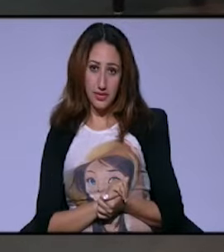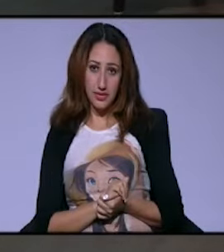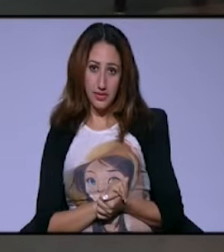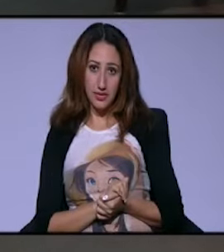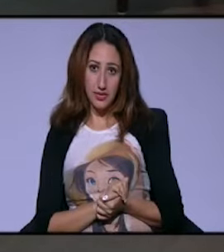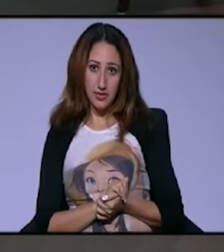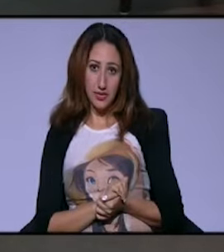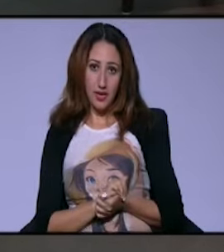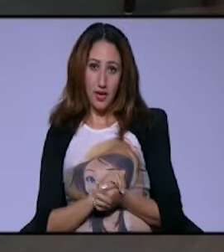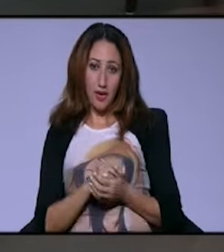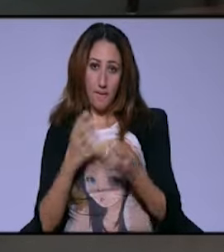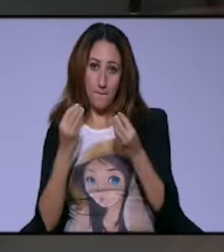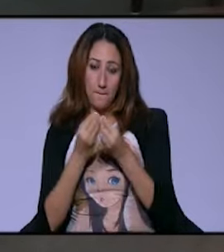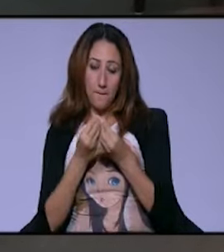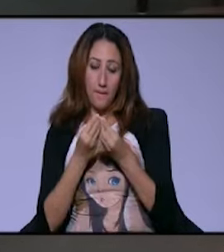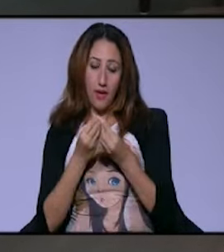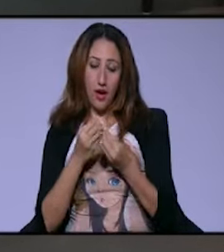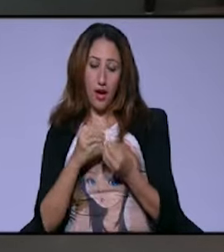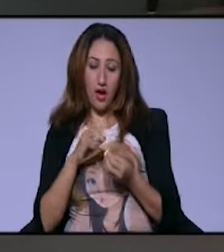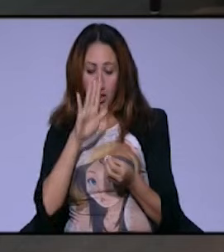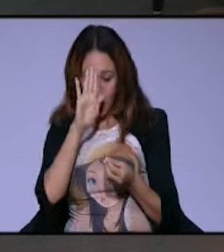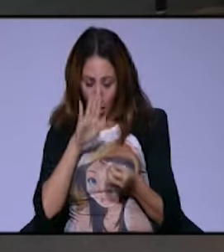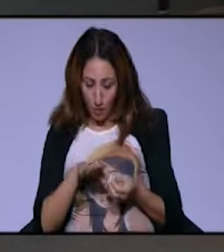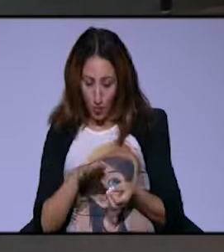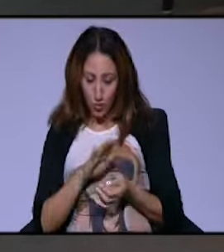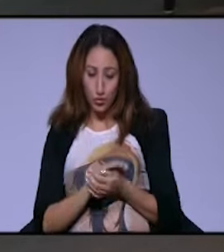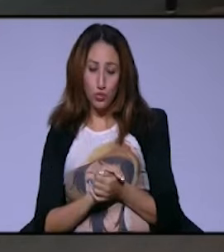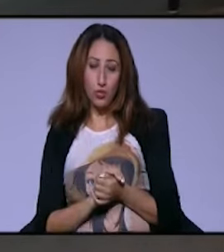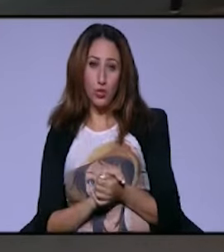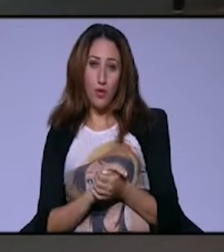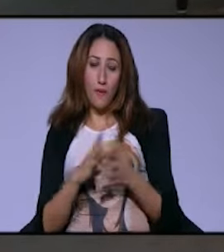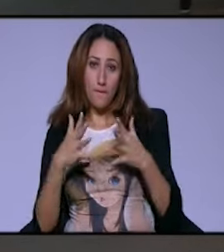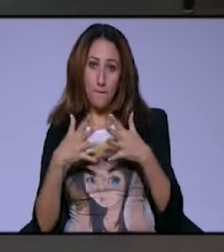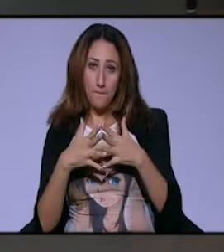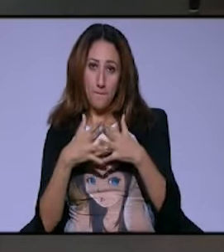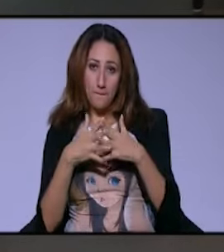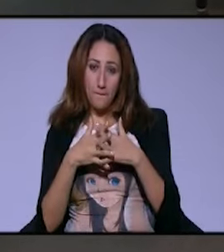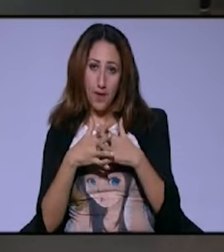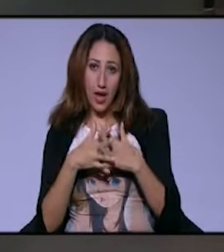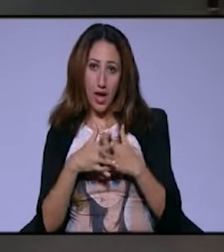الدين إياك نعبد وإياك